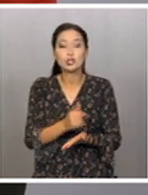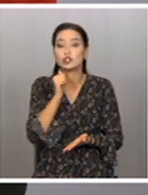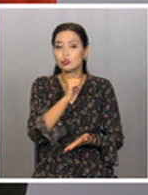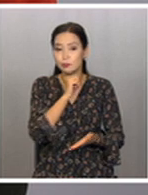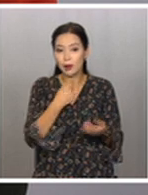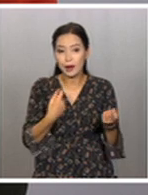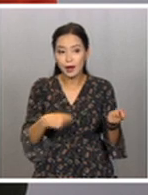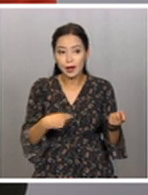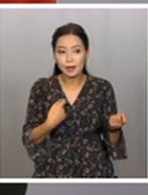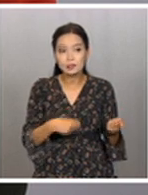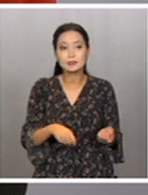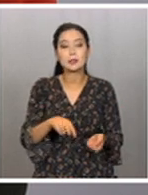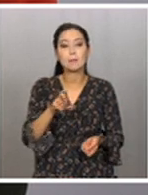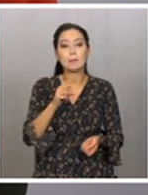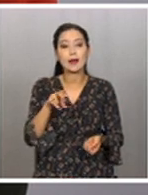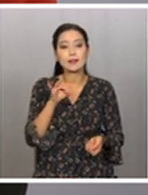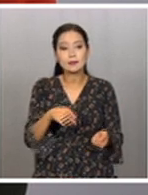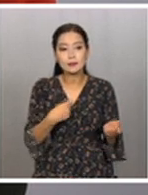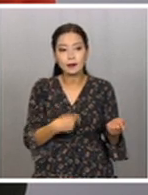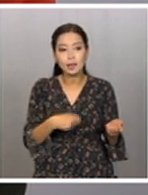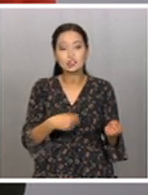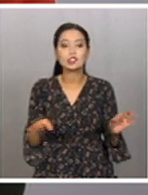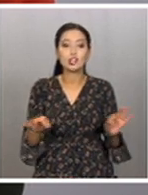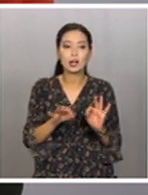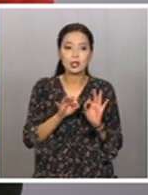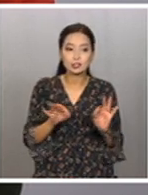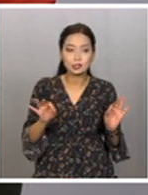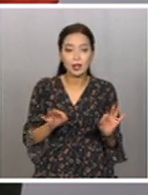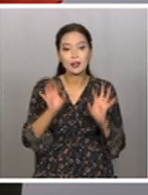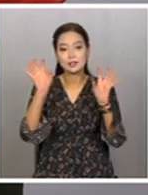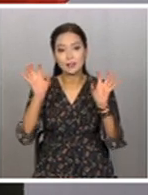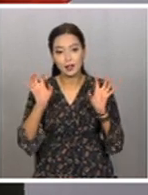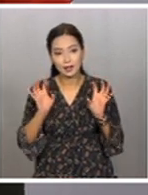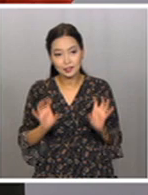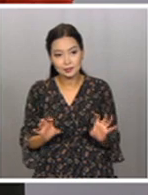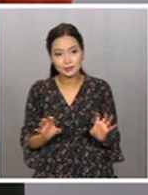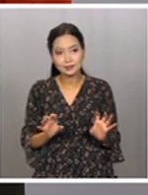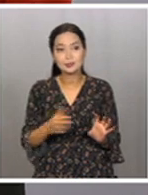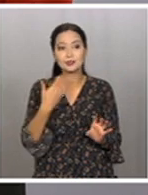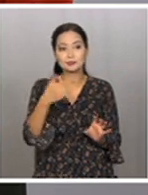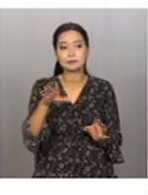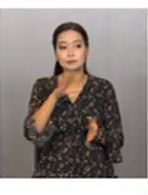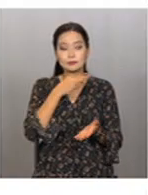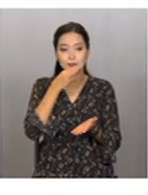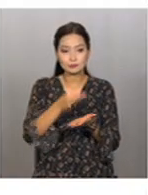айтыс, бәдік айтыс, жар-жар айтыс, салт айтыс. Сұрақтарға жауап беріңіздер.